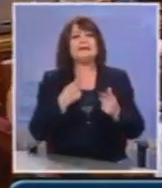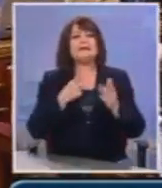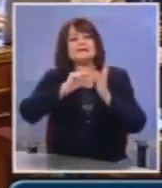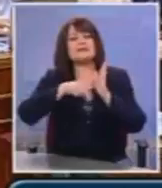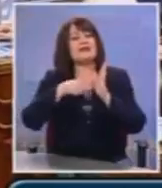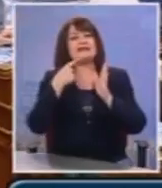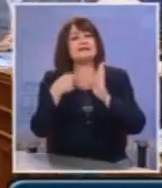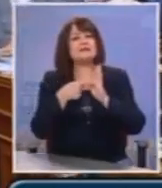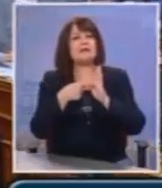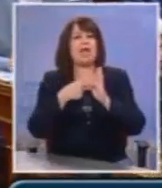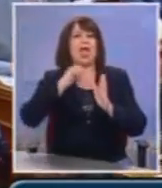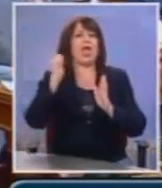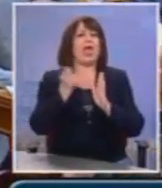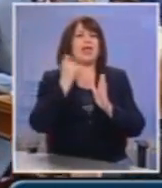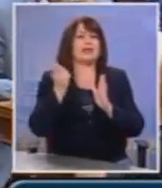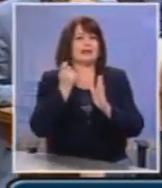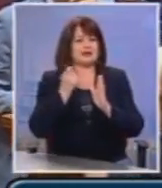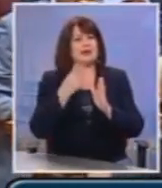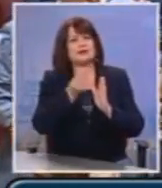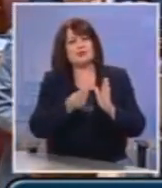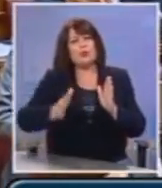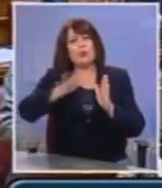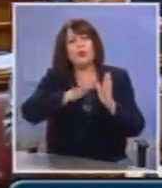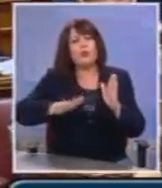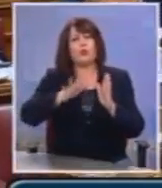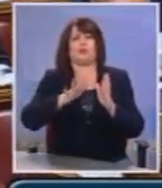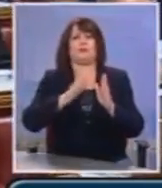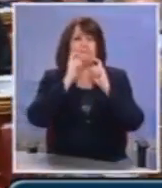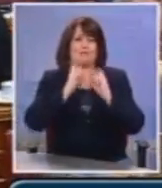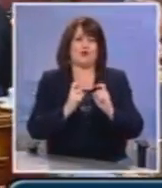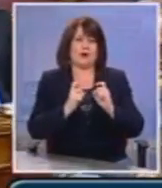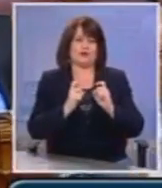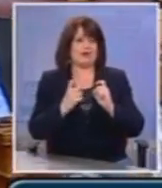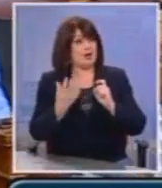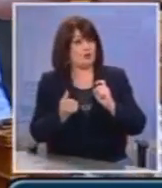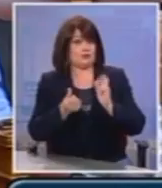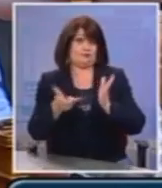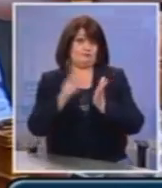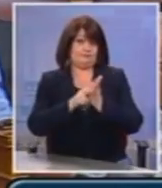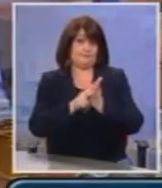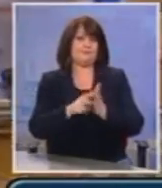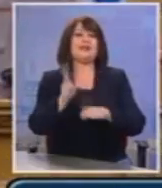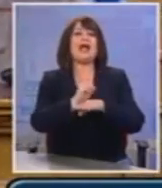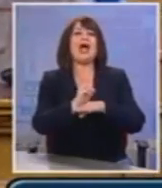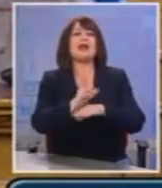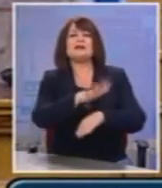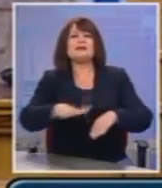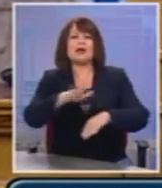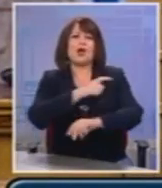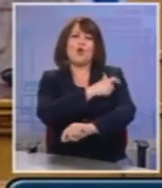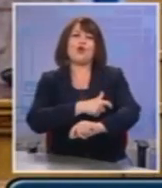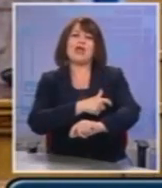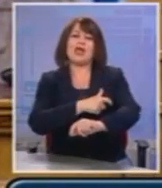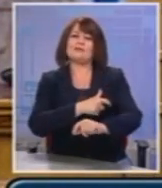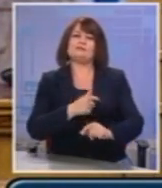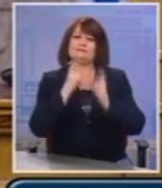υπερεθνικές μάλλον και υπερ εδαφικές υποχρεώσεις για παράδειγμα με βάση την χάρτα του οηε αυτά τα κράτη έχουν την